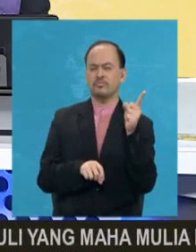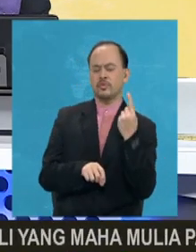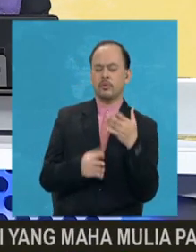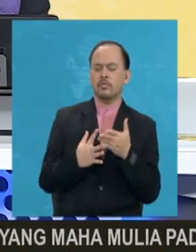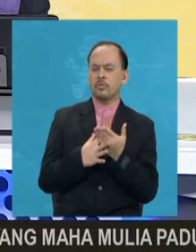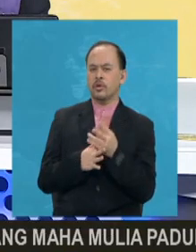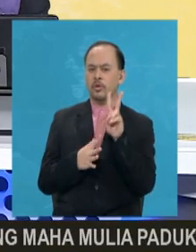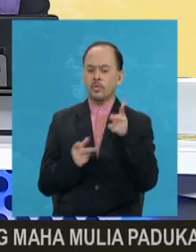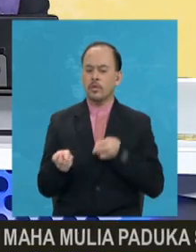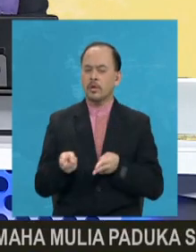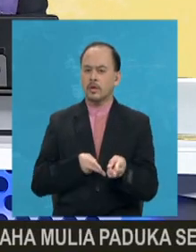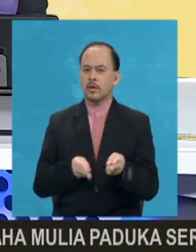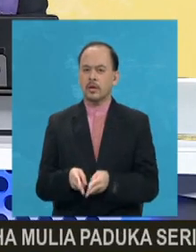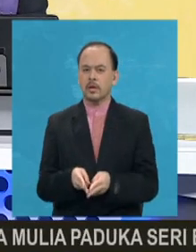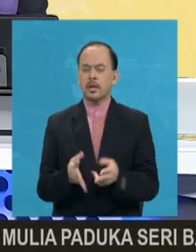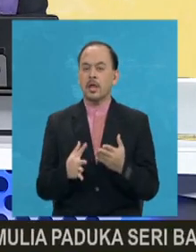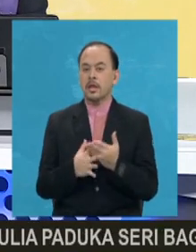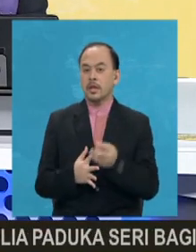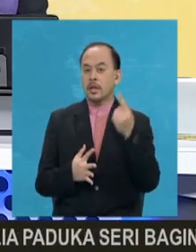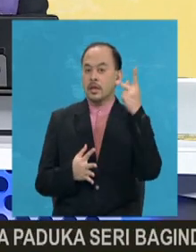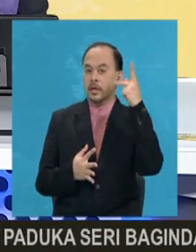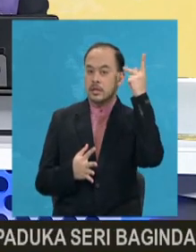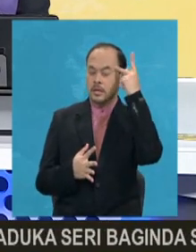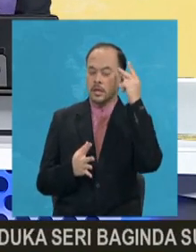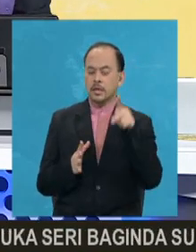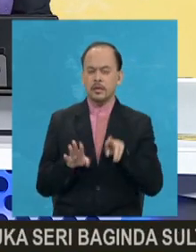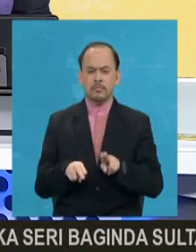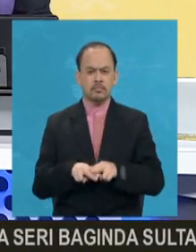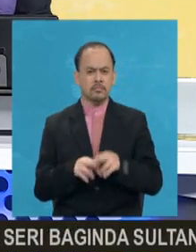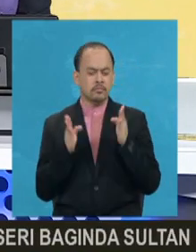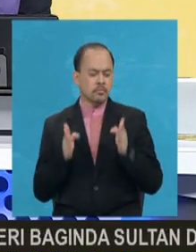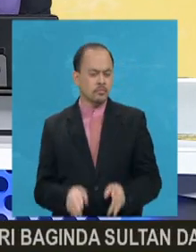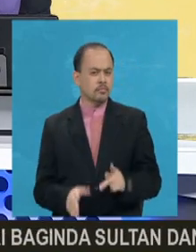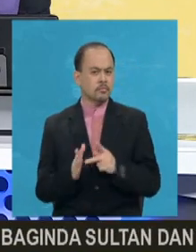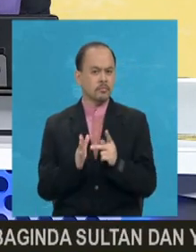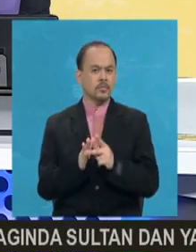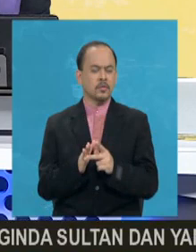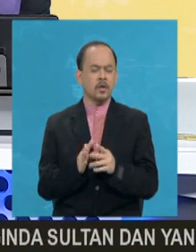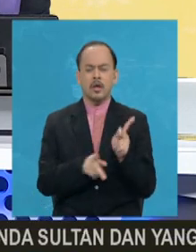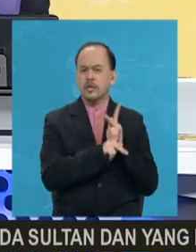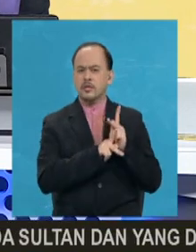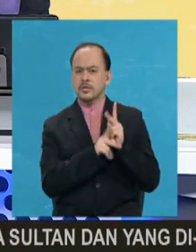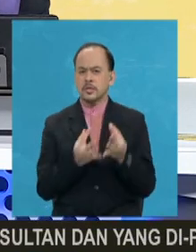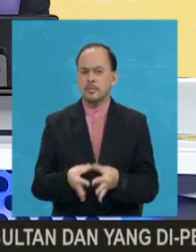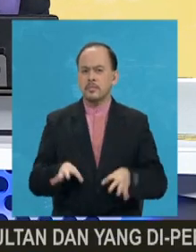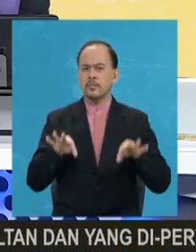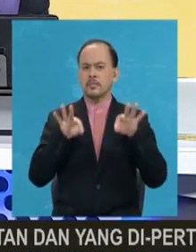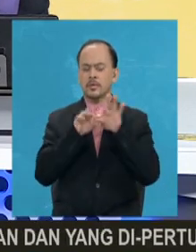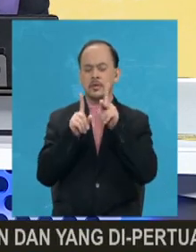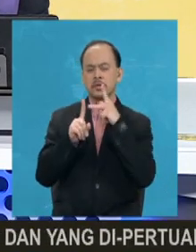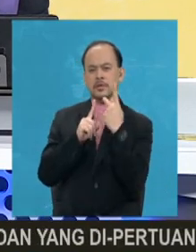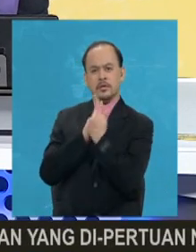perantaraan dua hal antara kerajaan dan penduduk Kampung malah menjaga kepentingan dan kesejahteraan penduduk Kampung